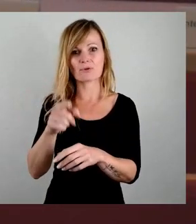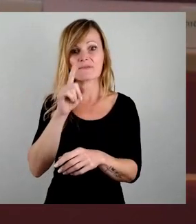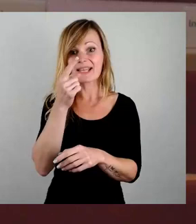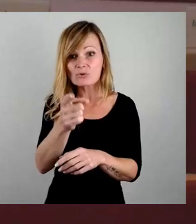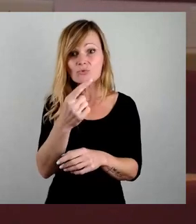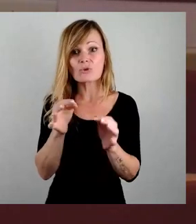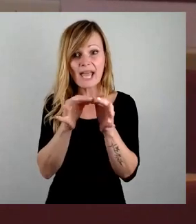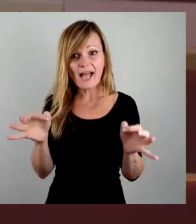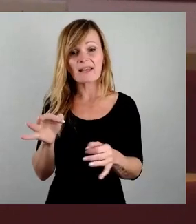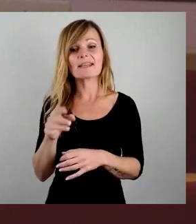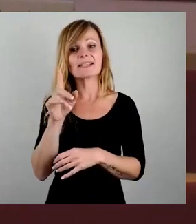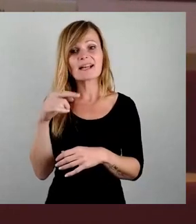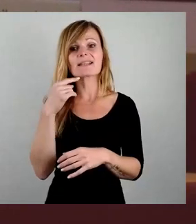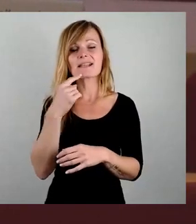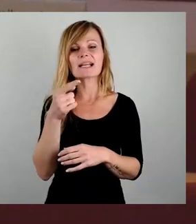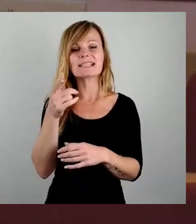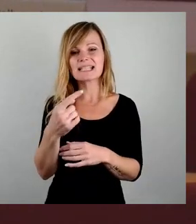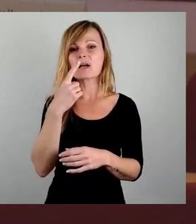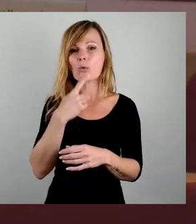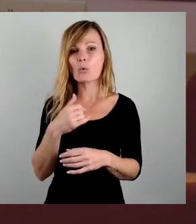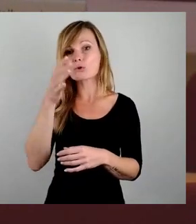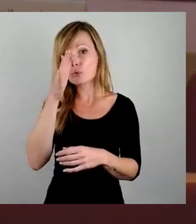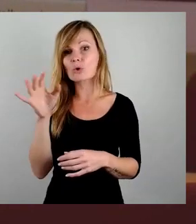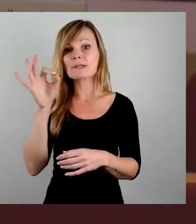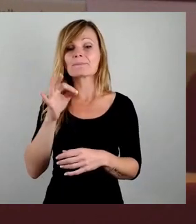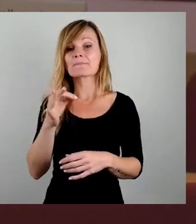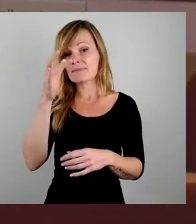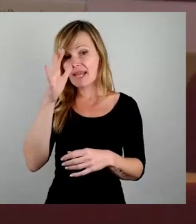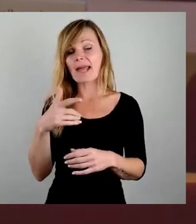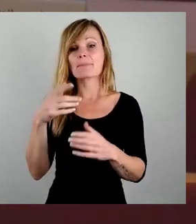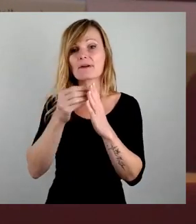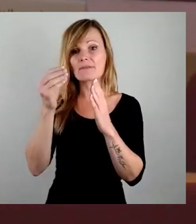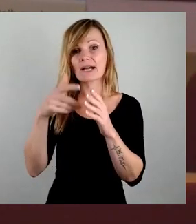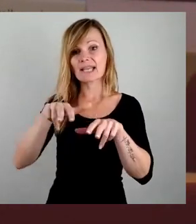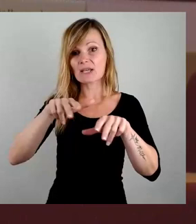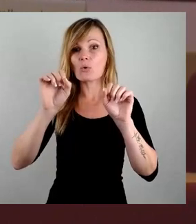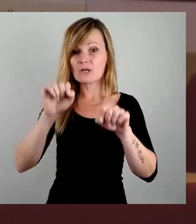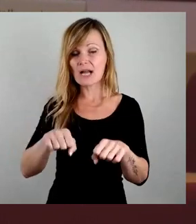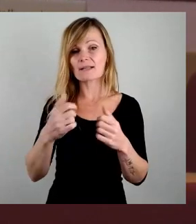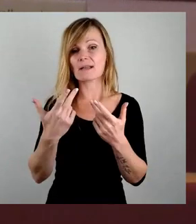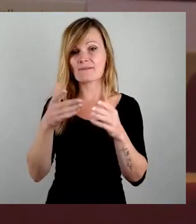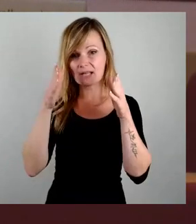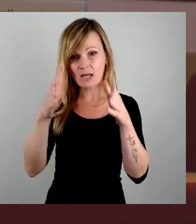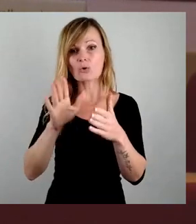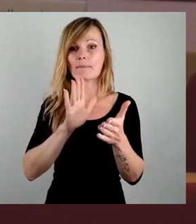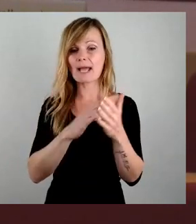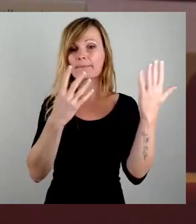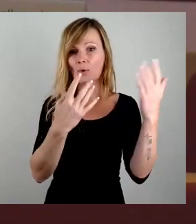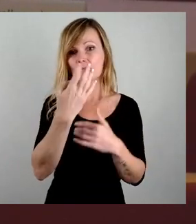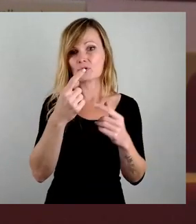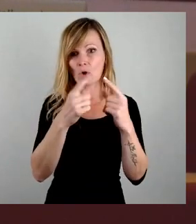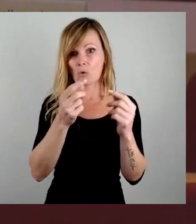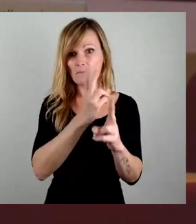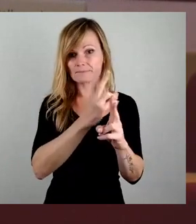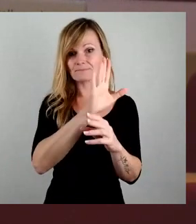wir können dieser rot-grün-gelben Regierung vertrauen und bleiben bei dem 49-Euro-Ticket, wissen Sie, was Sie dann jetzt hier fordern würden? Dann würden Sie hier fordern,